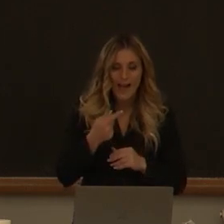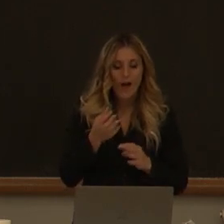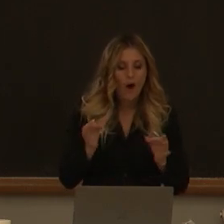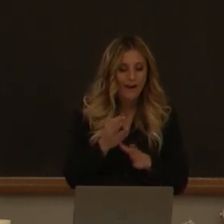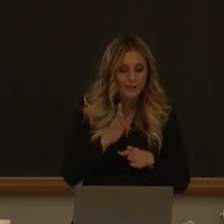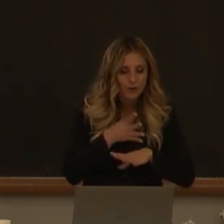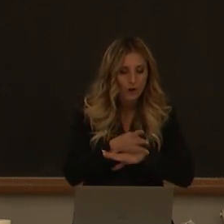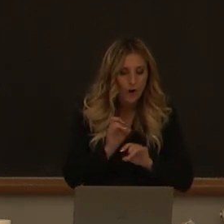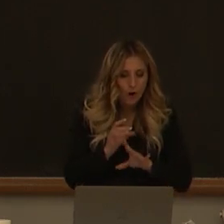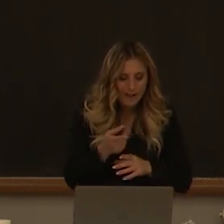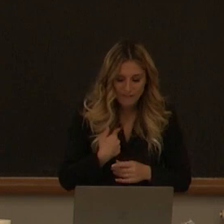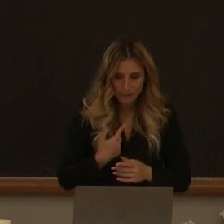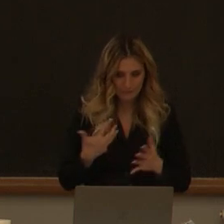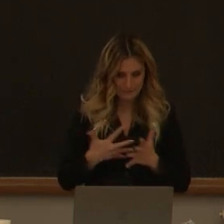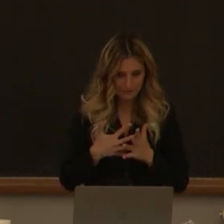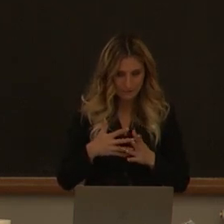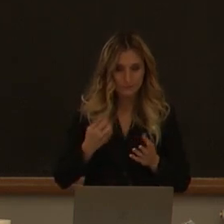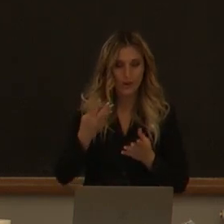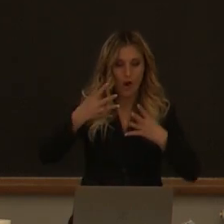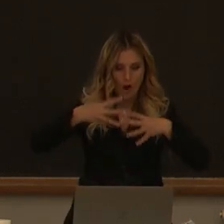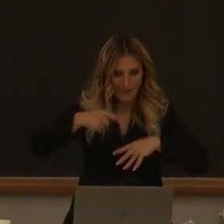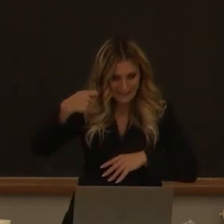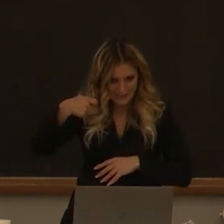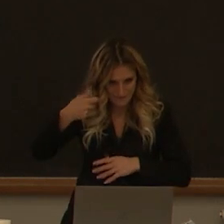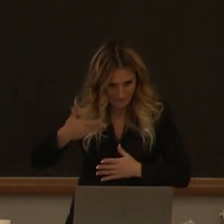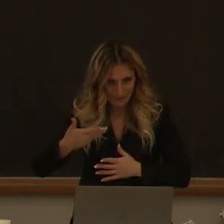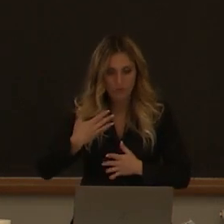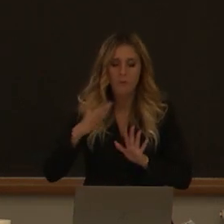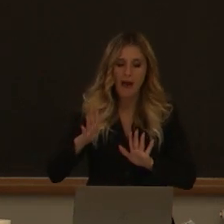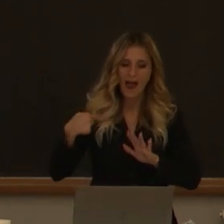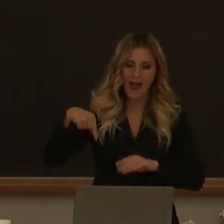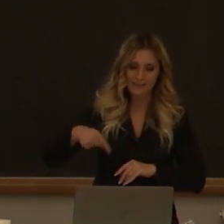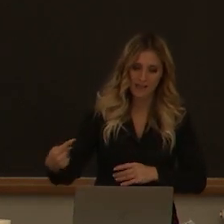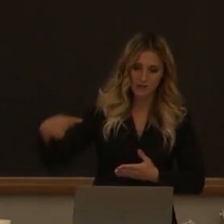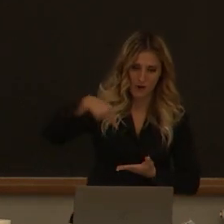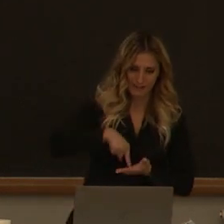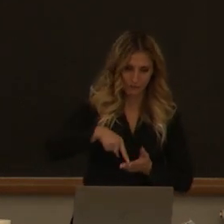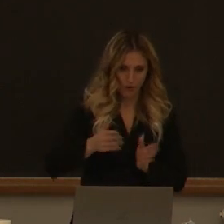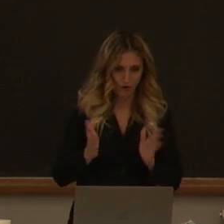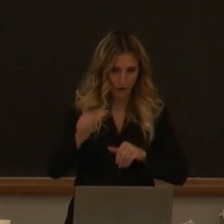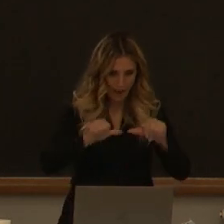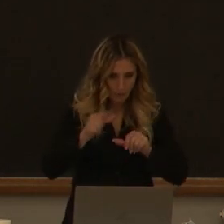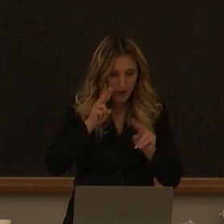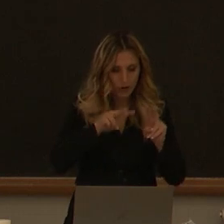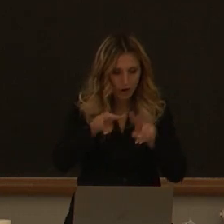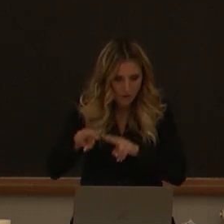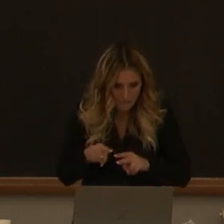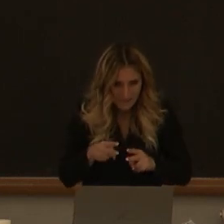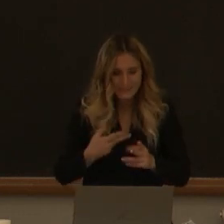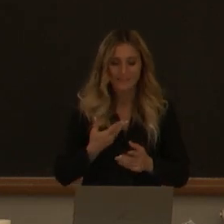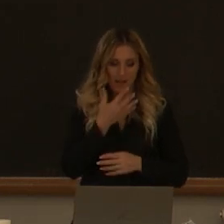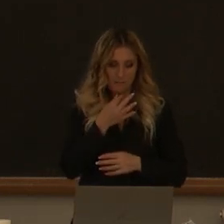addirittura organizzare dei video, ma adesso siamo tornati nei laboratori con visite in azienda e quant'altro.